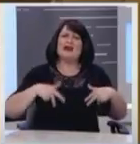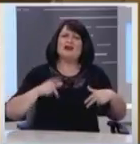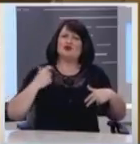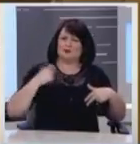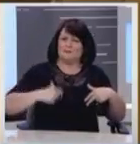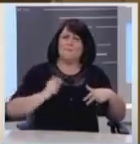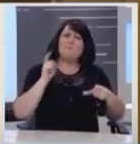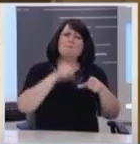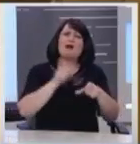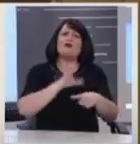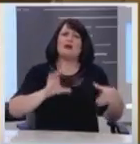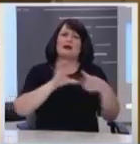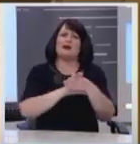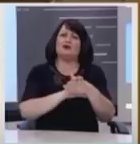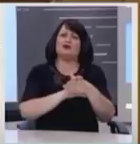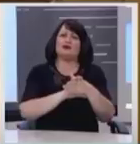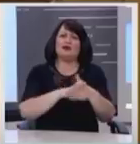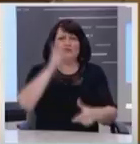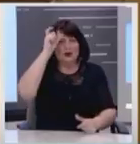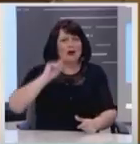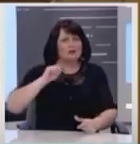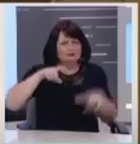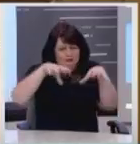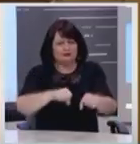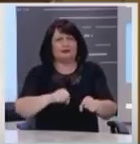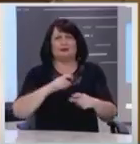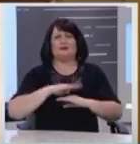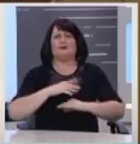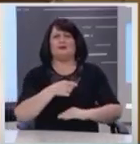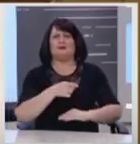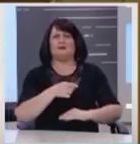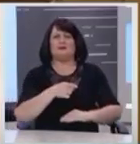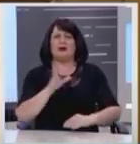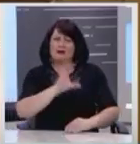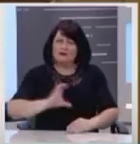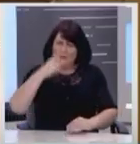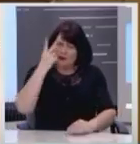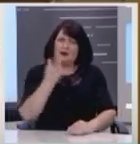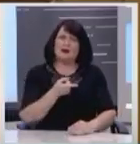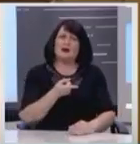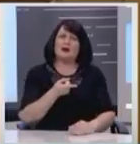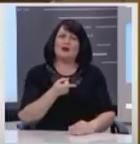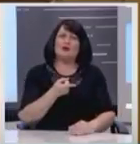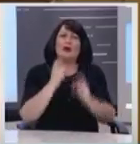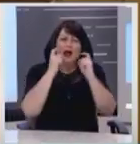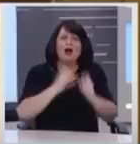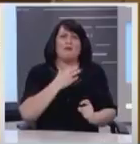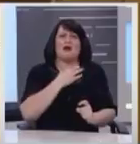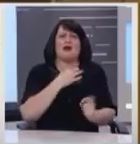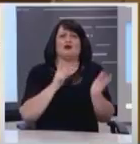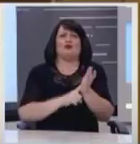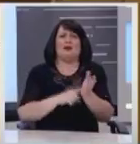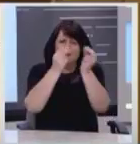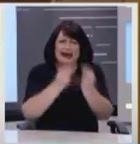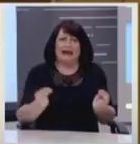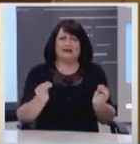Ένωσης, ούτε μόνο διότι η εφαρμογή του ευρωπαϊκού κεκτημένου είναι απαραίτητη προϋπόθεση για την επίλυση